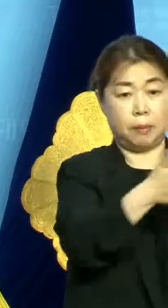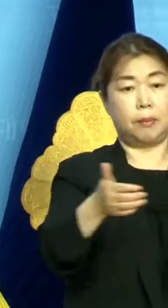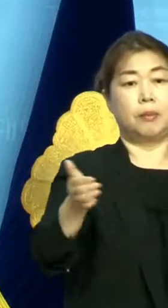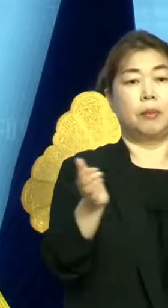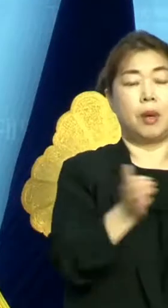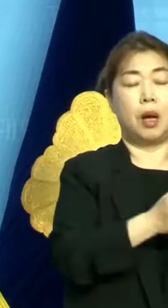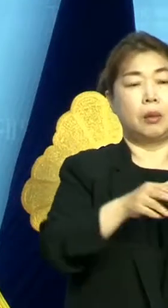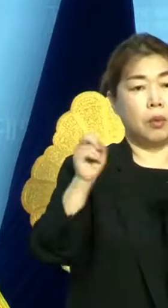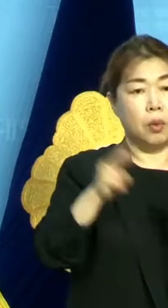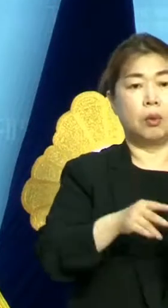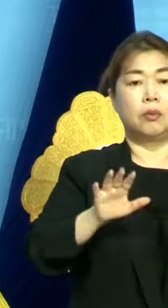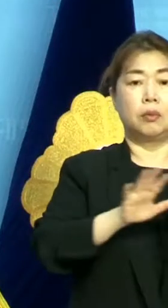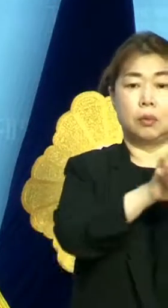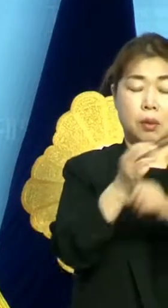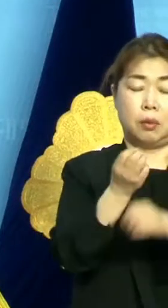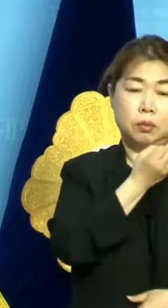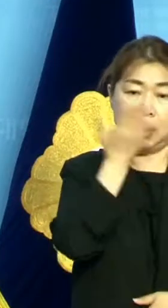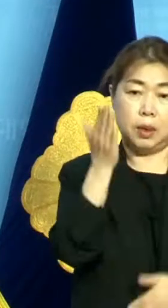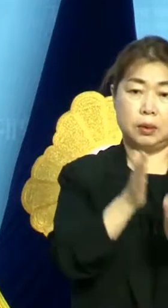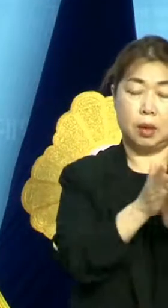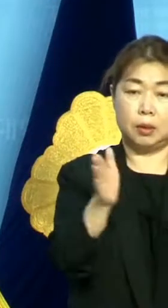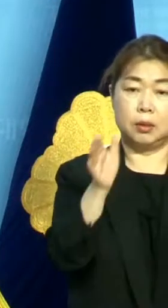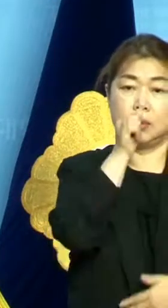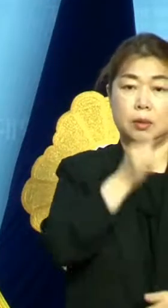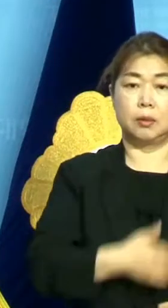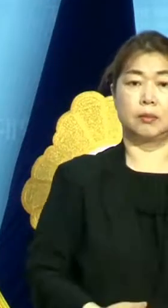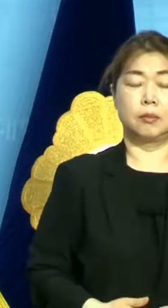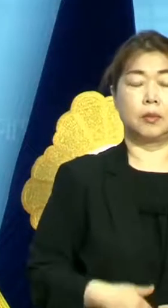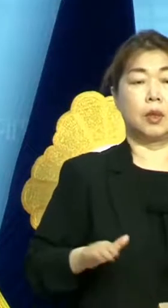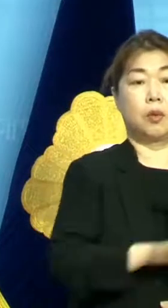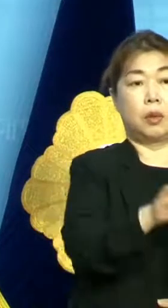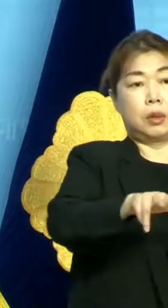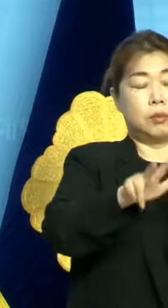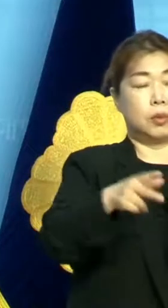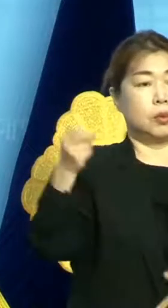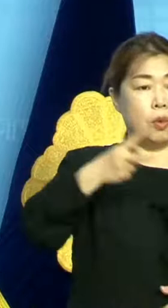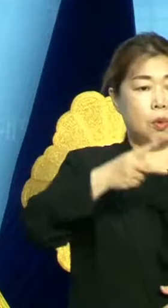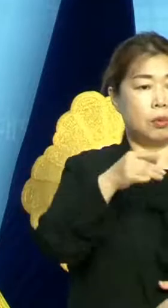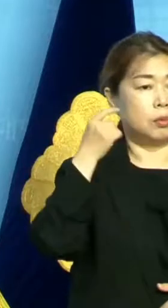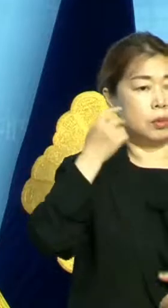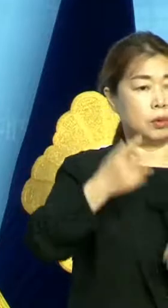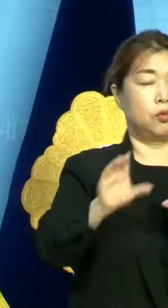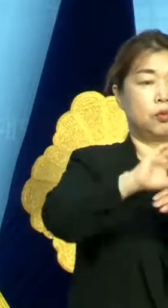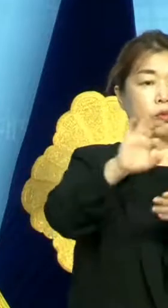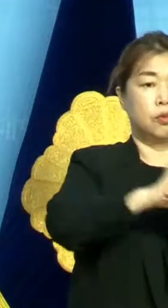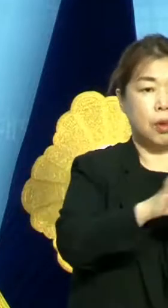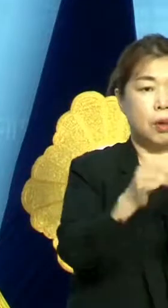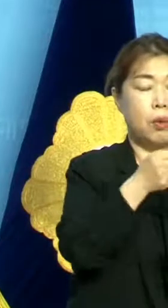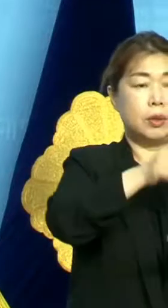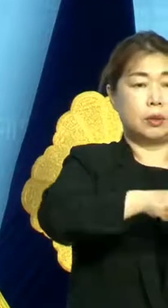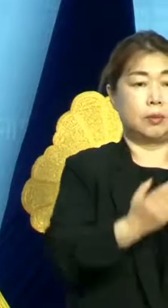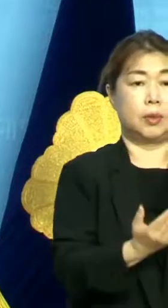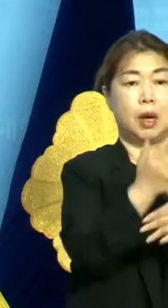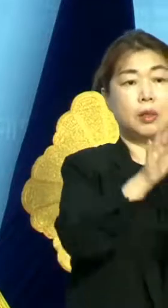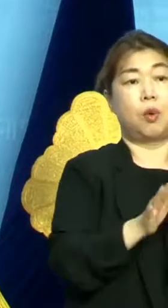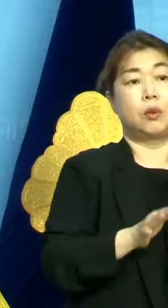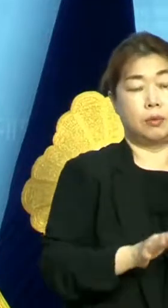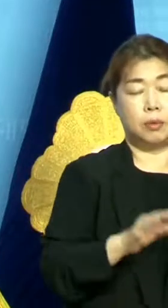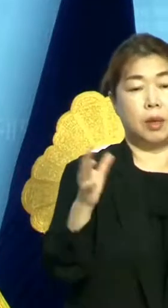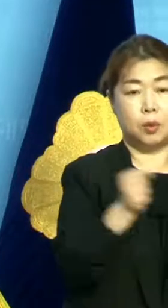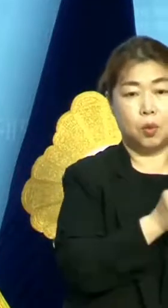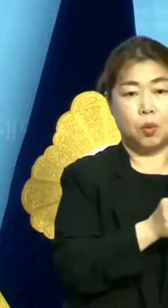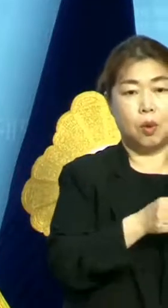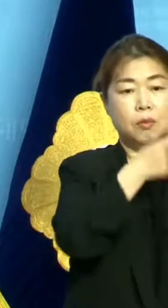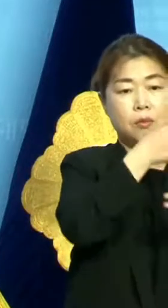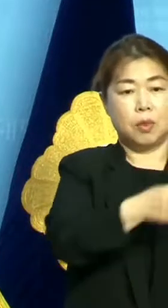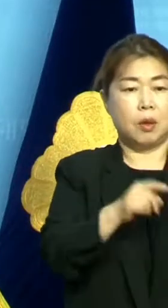코로나 일부 의대 유행이 시작되고 있습니다 우리는 지금 다시 한번 추경 과 긴급 재난 지원금을 통해 수해를 입은 분